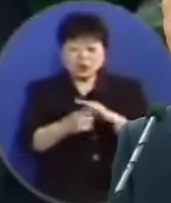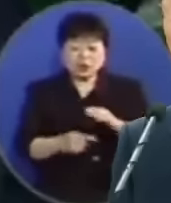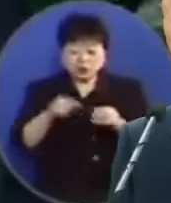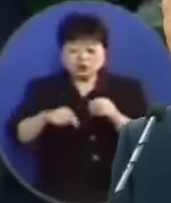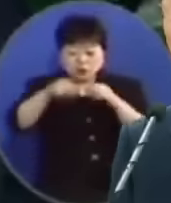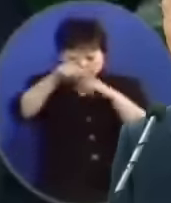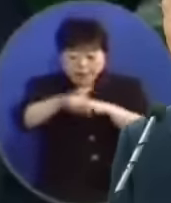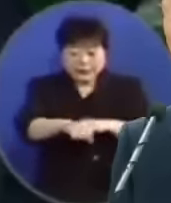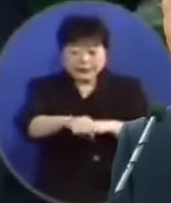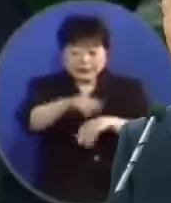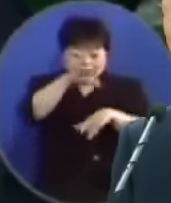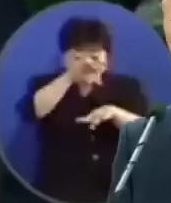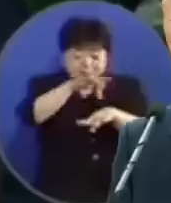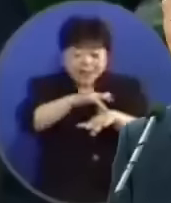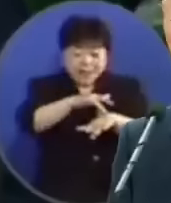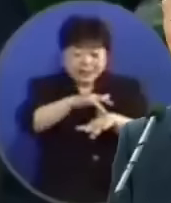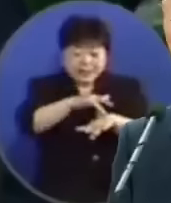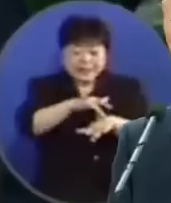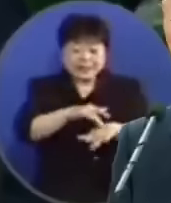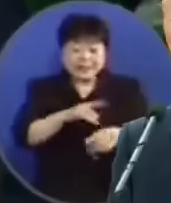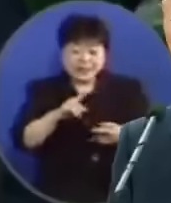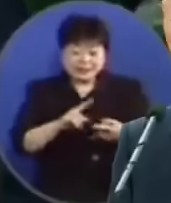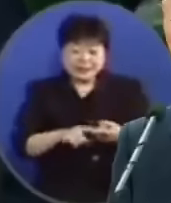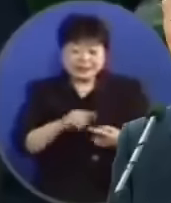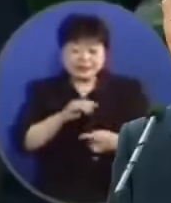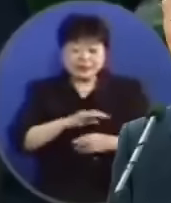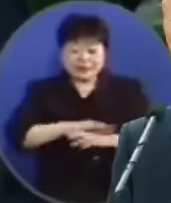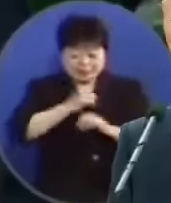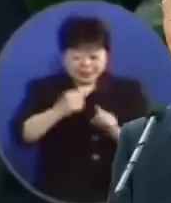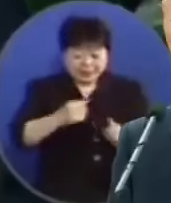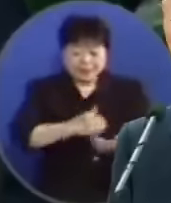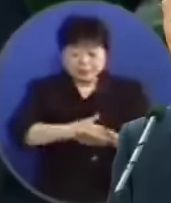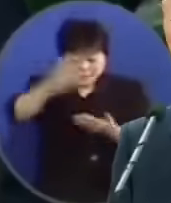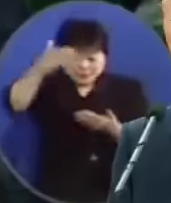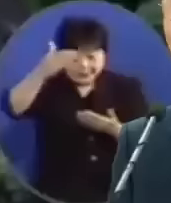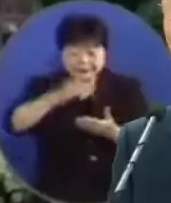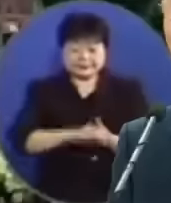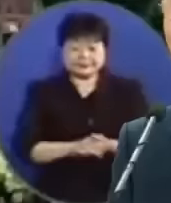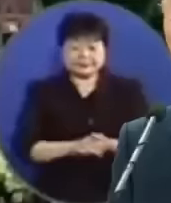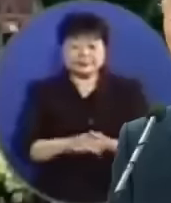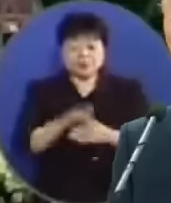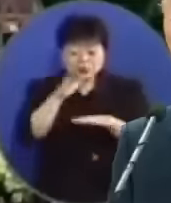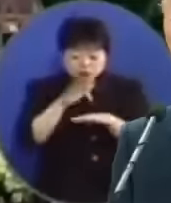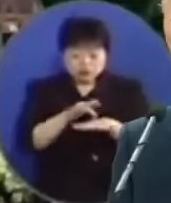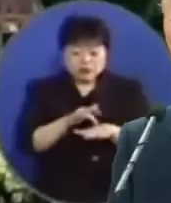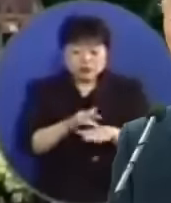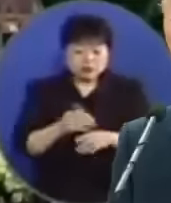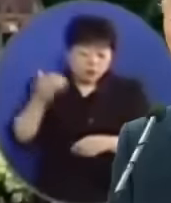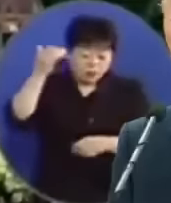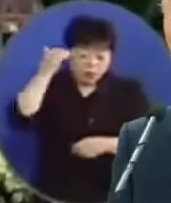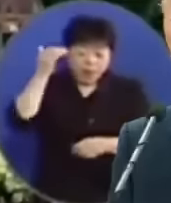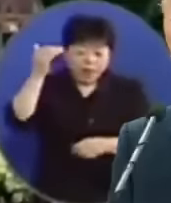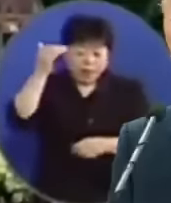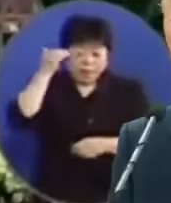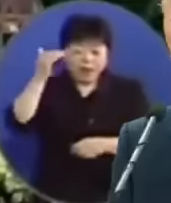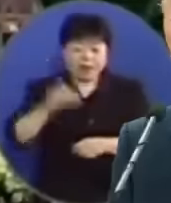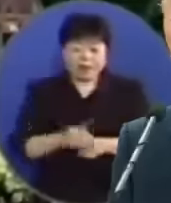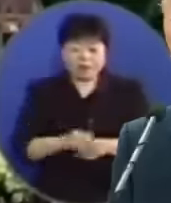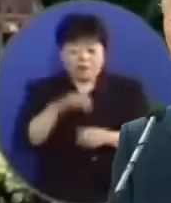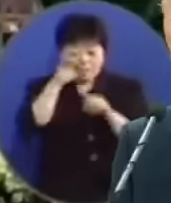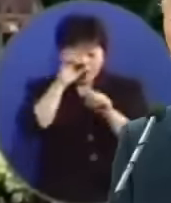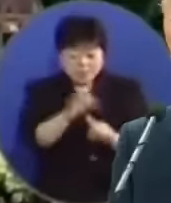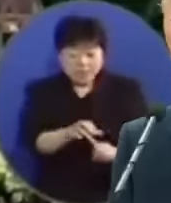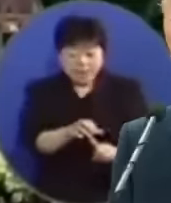멸망시키러 따라다니는 마귀에 대해서 관심을 기울이고 그를 대적해야 되는 것입니다. 귀신은 회방하고